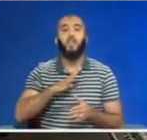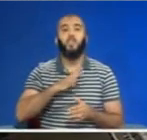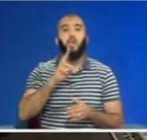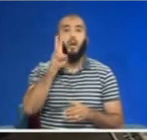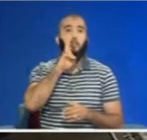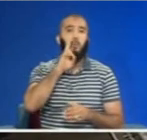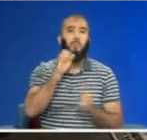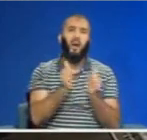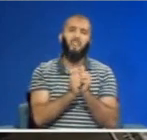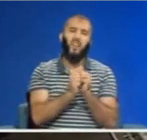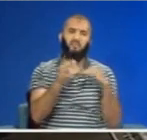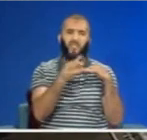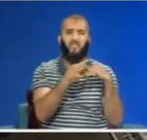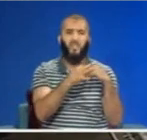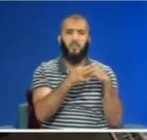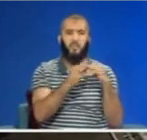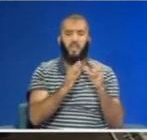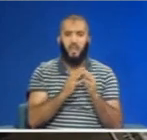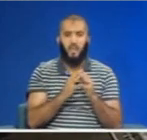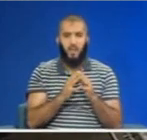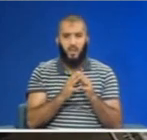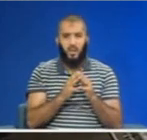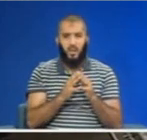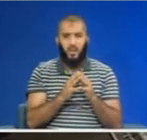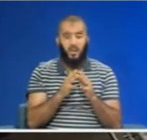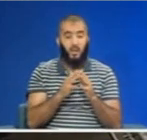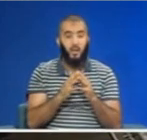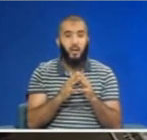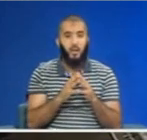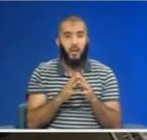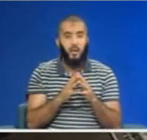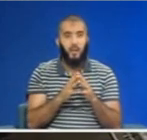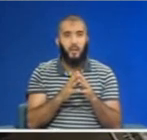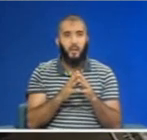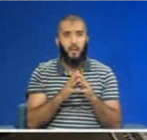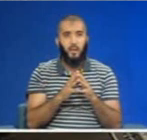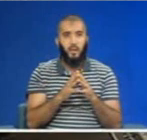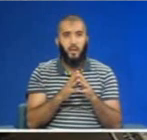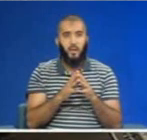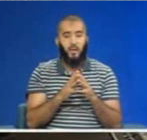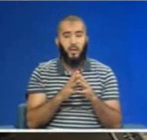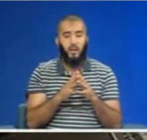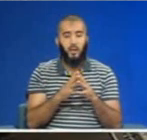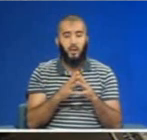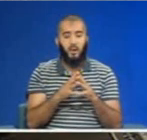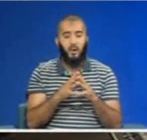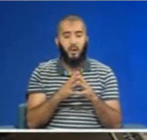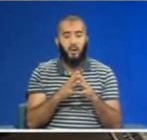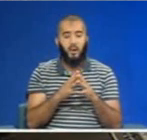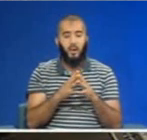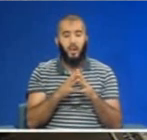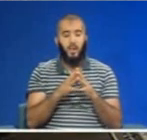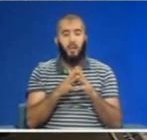مع المدام وفي لحظة خلقة من شيحتك مشي بابا بها. وحبت